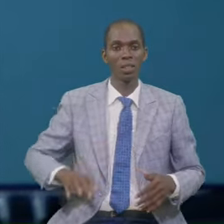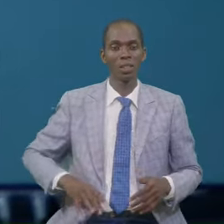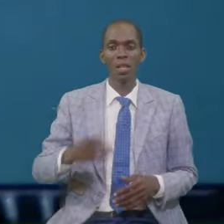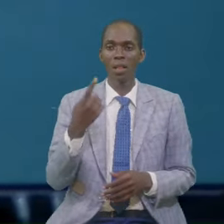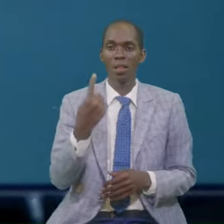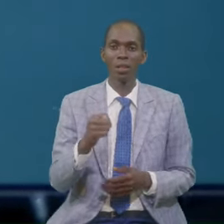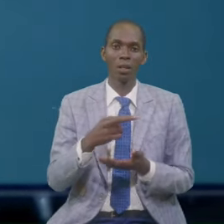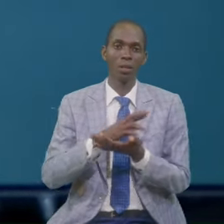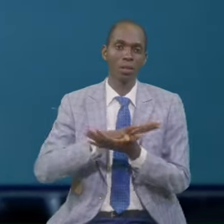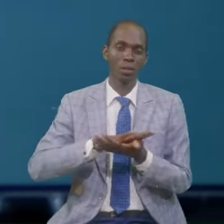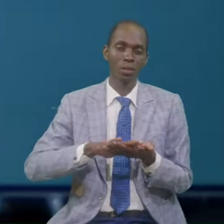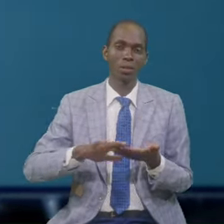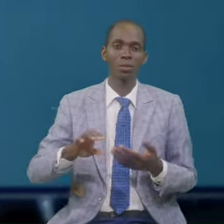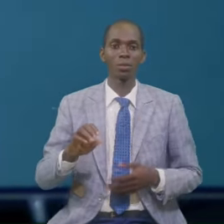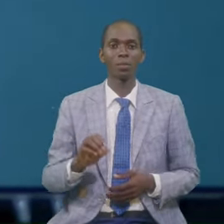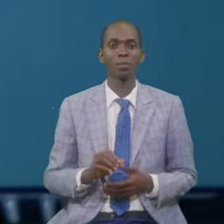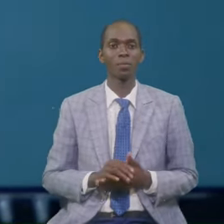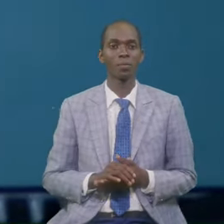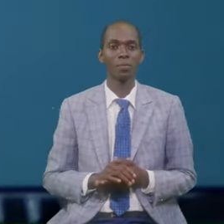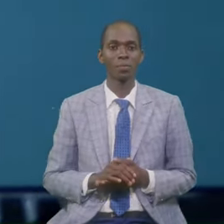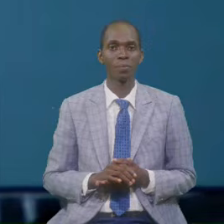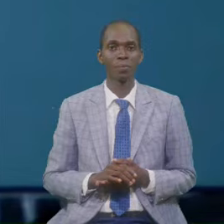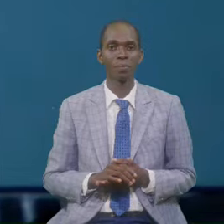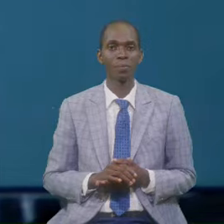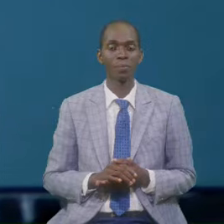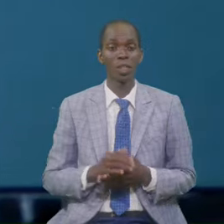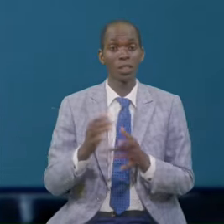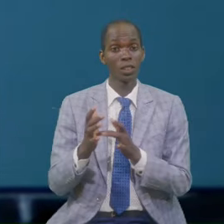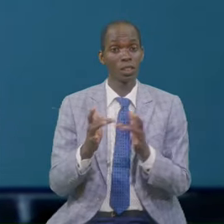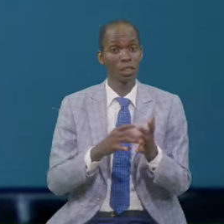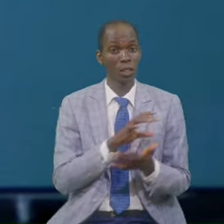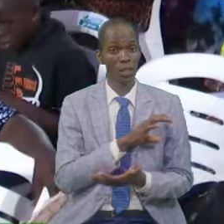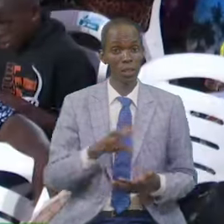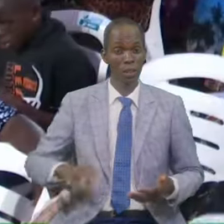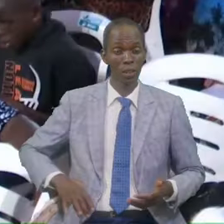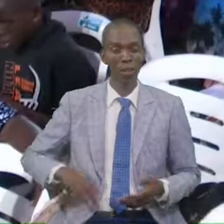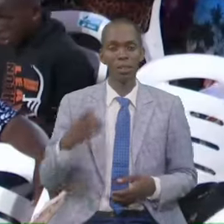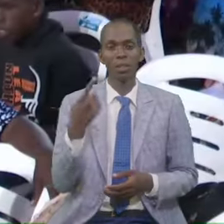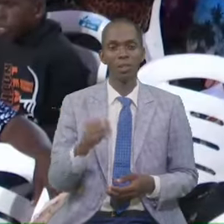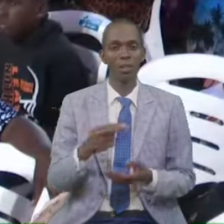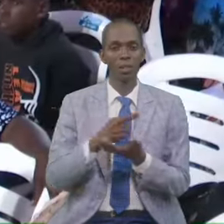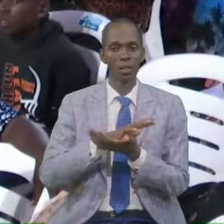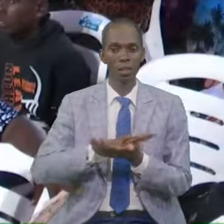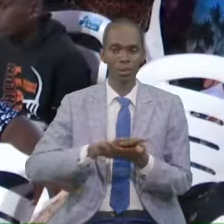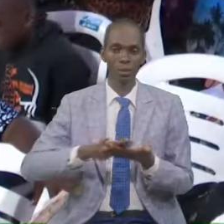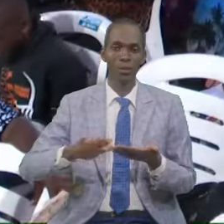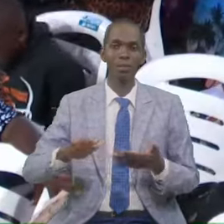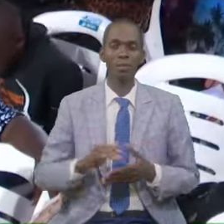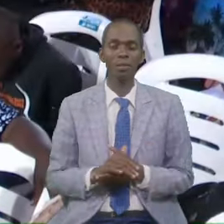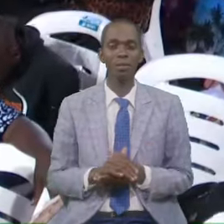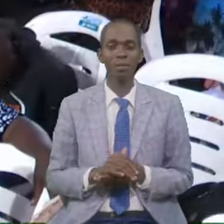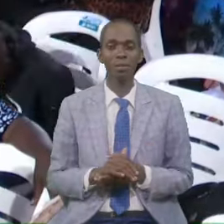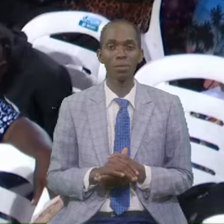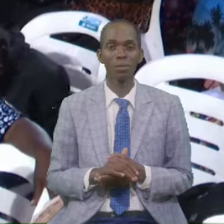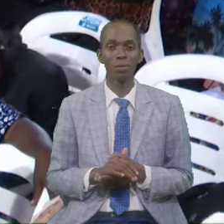righteous. యేసు క్రీస్తు అనే నీతిమంతుడు. Jesus Christ the righteous. యేసు క్రీస్తు అనే నీతిమంతుడు.